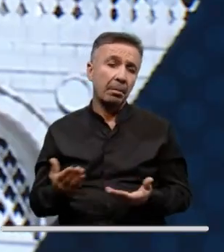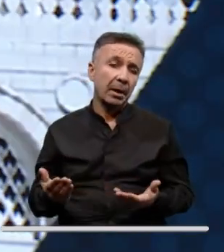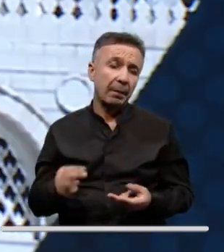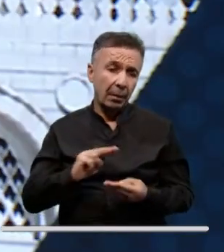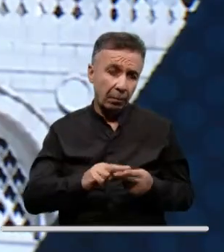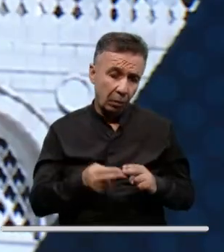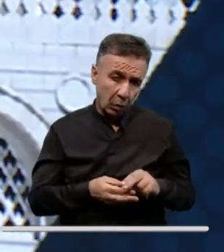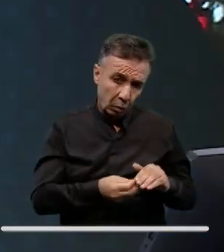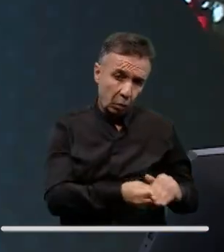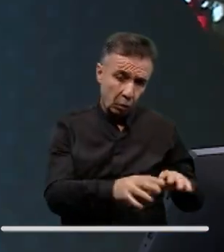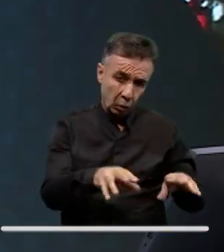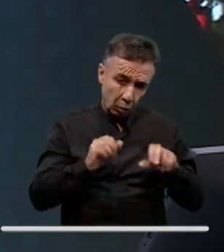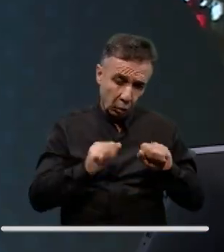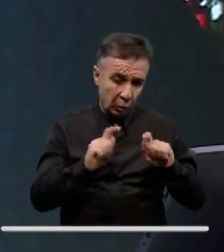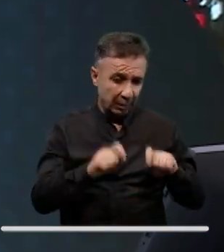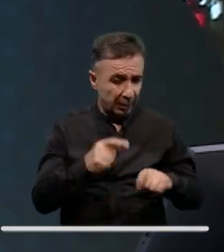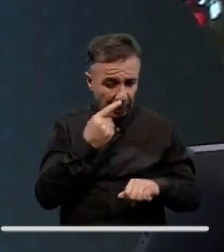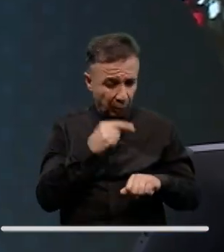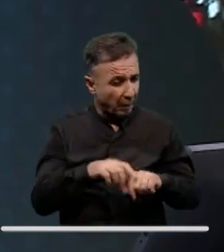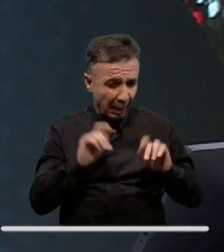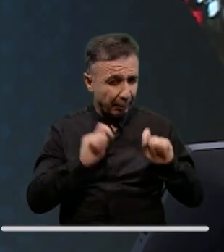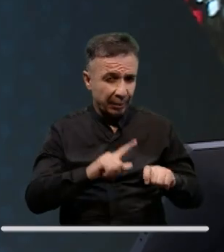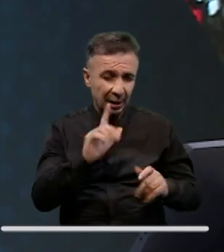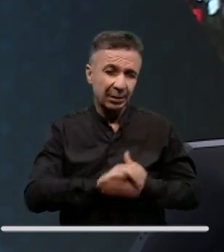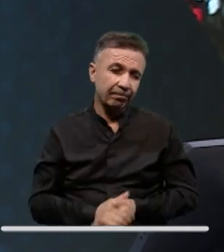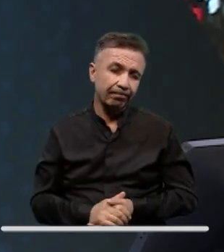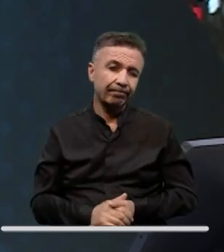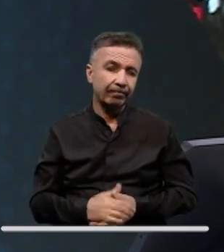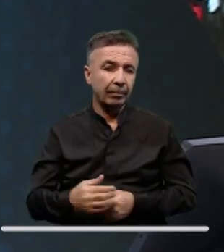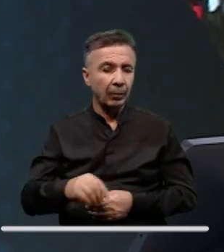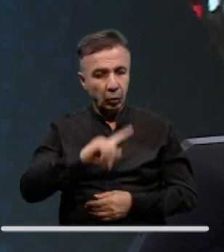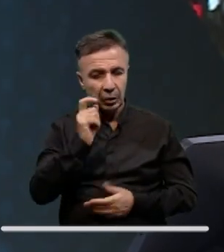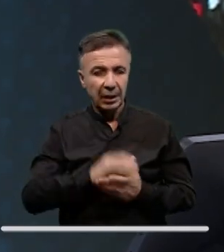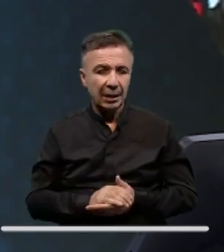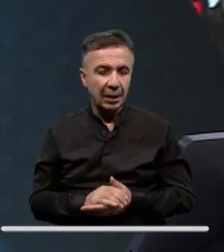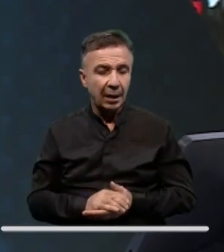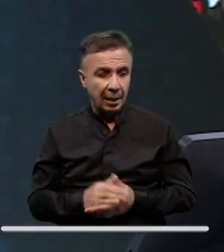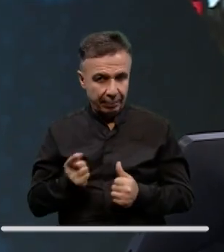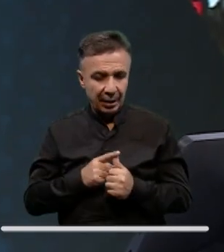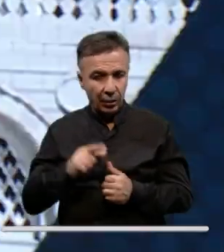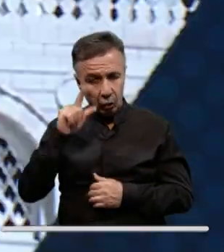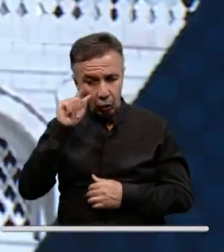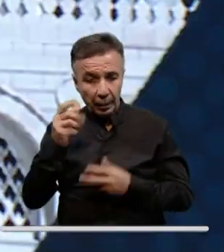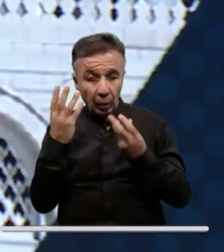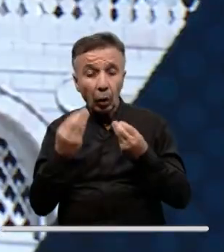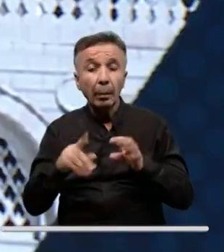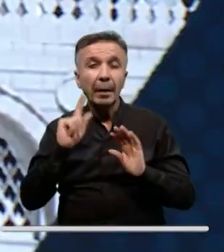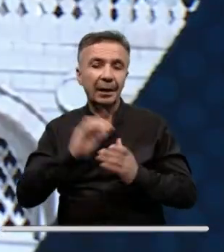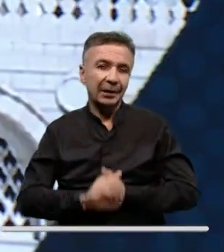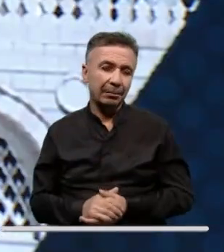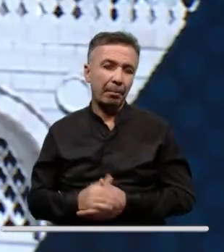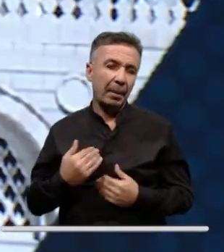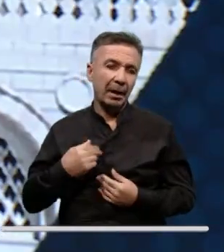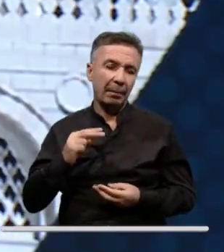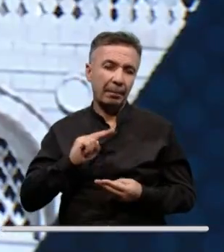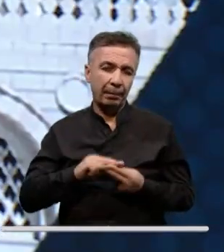yapıldığına inanıyorum Ne yapmalıyım bir defa şüpheyle hareket etmemek gerekir yani işte bana büyü